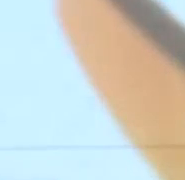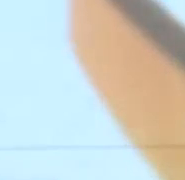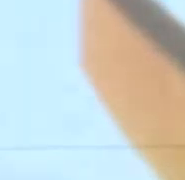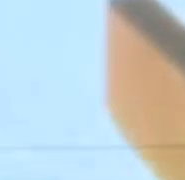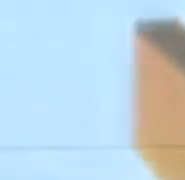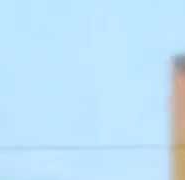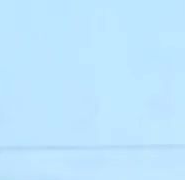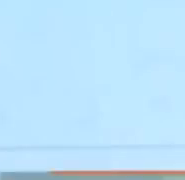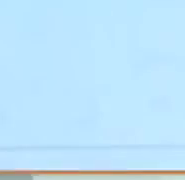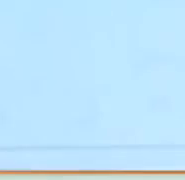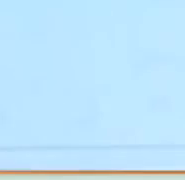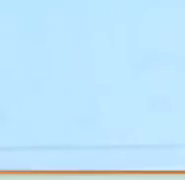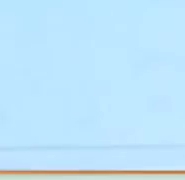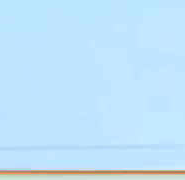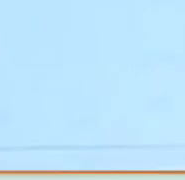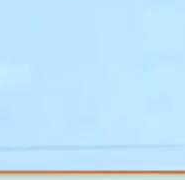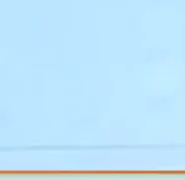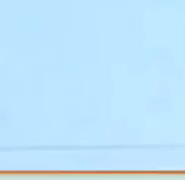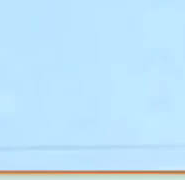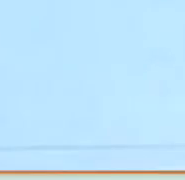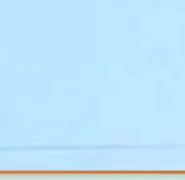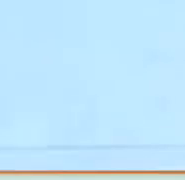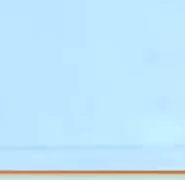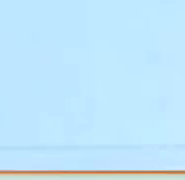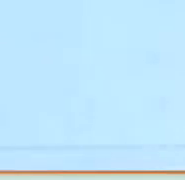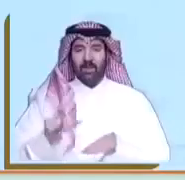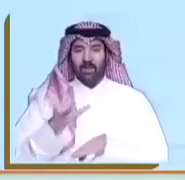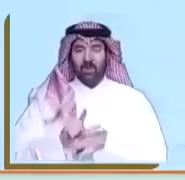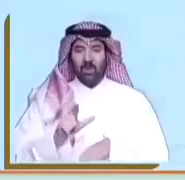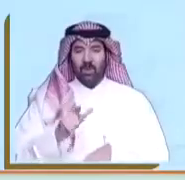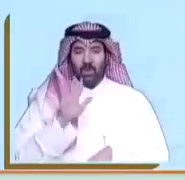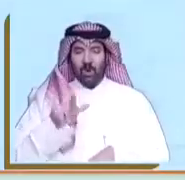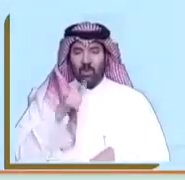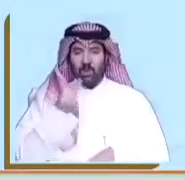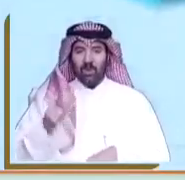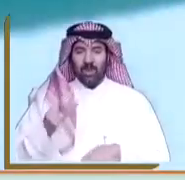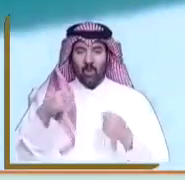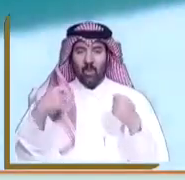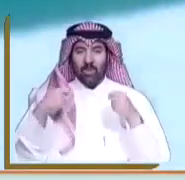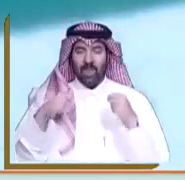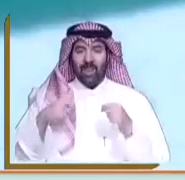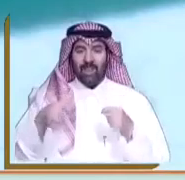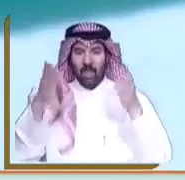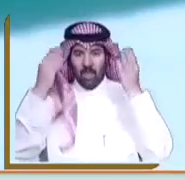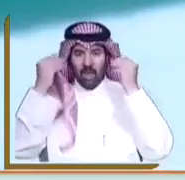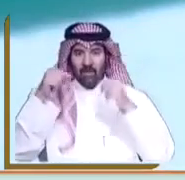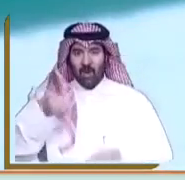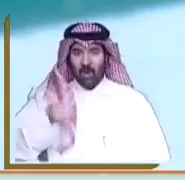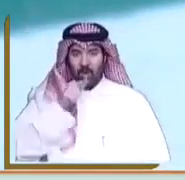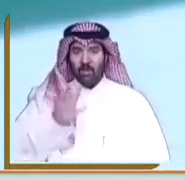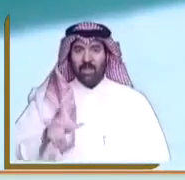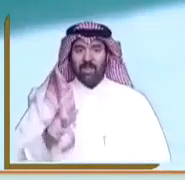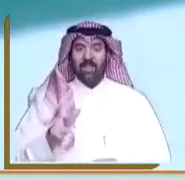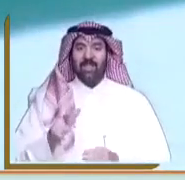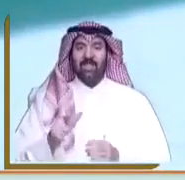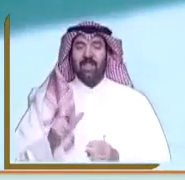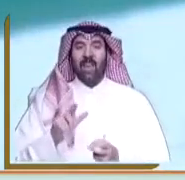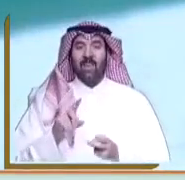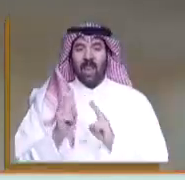محمد بن سلمان بن عبد العزيز ولي العهد رئيس مجلس الوزراء، وزارة الثقافة تنظم في هذه اللحظات الحفل